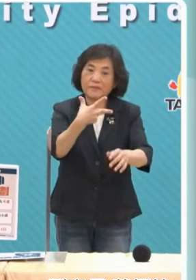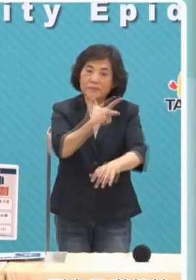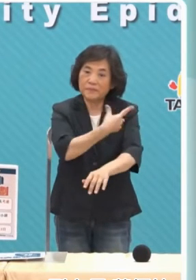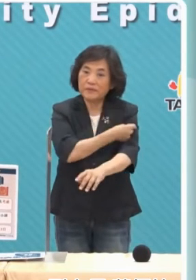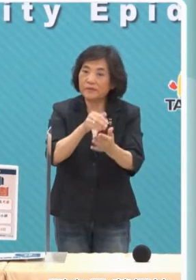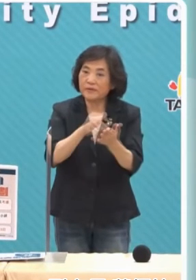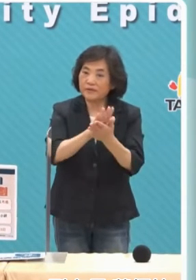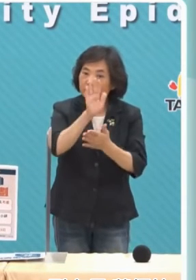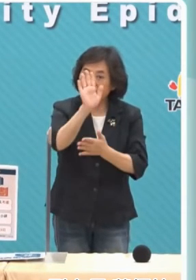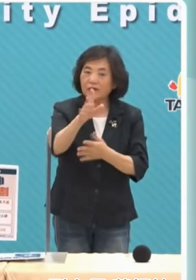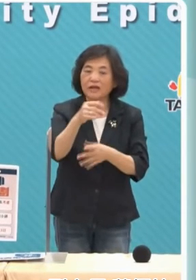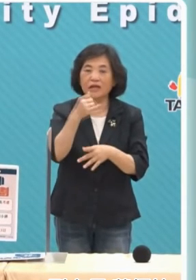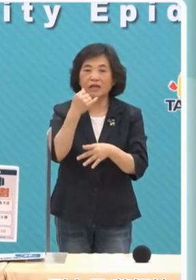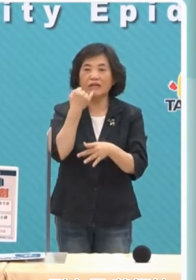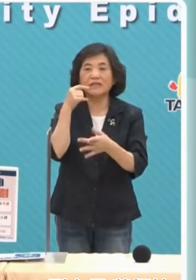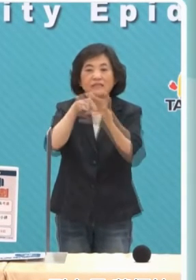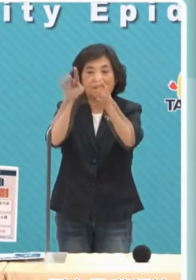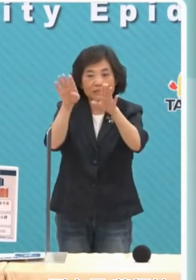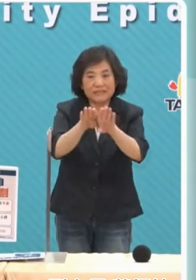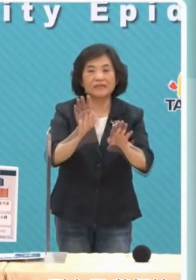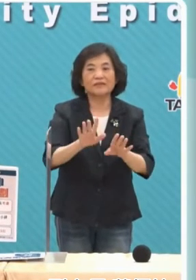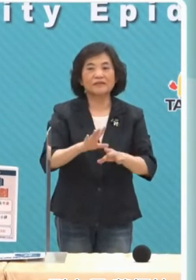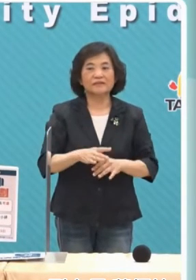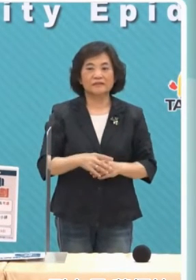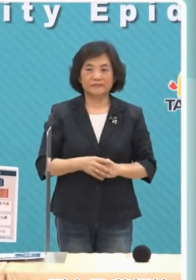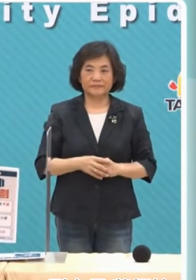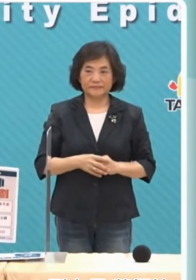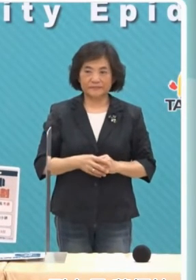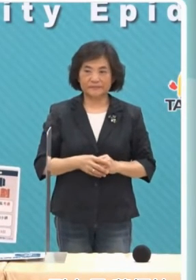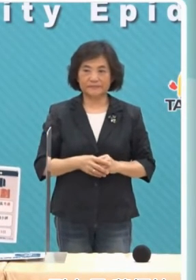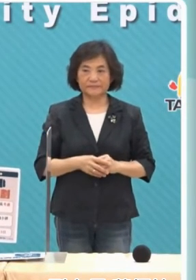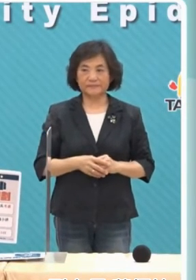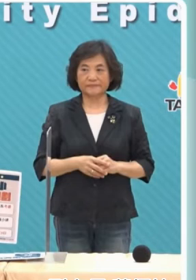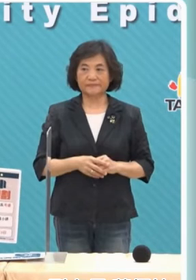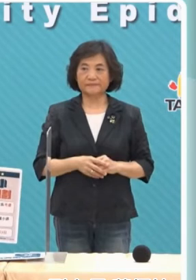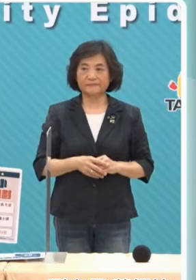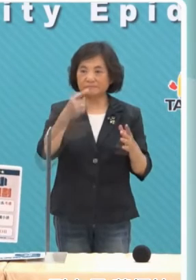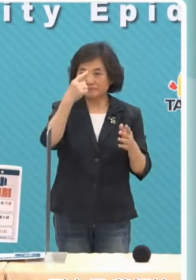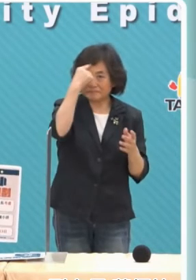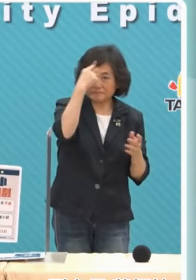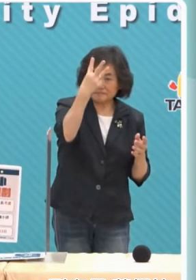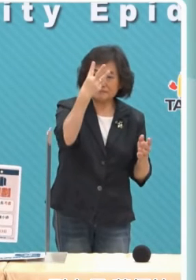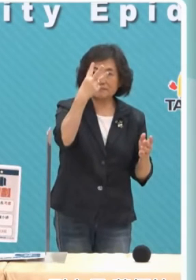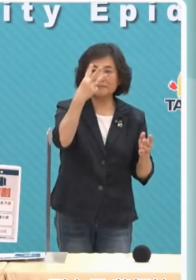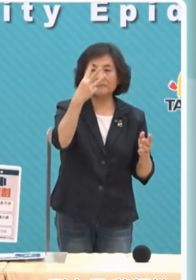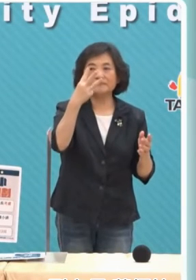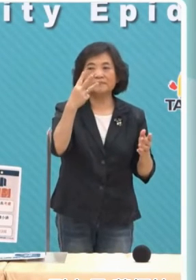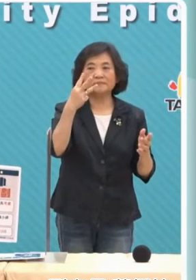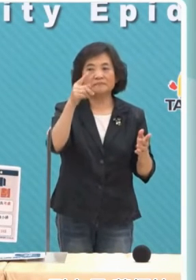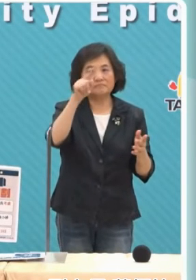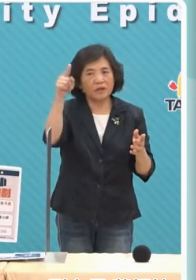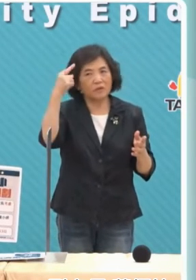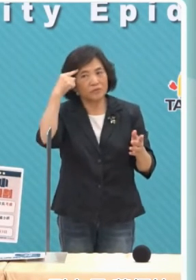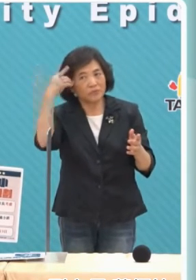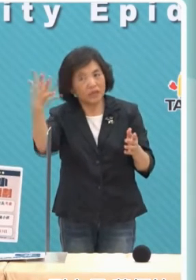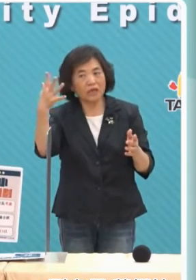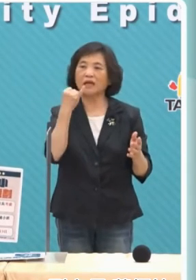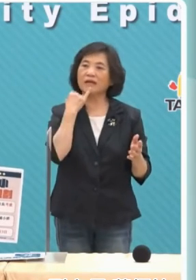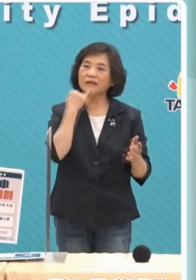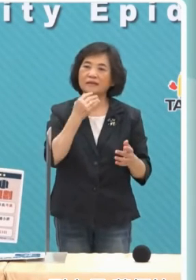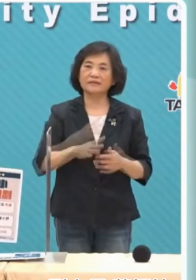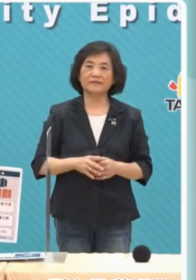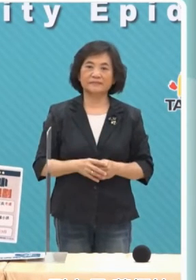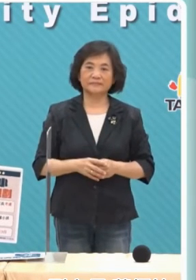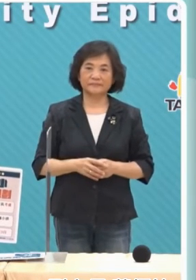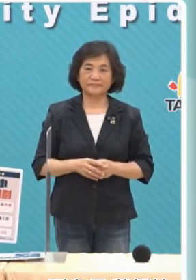种后可以请这个疫苗的疫苗的假3天可以多到5天。